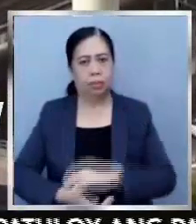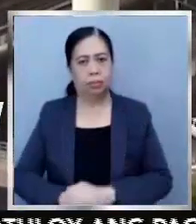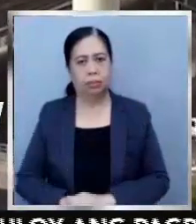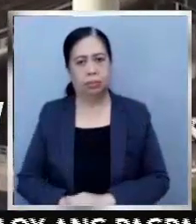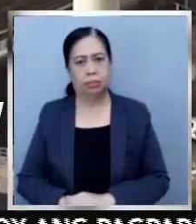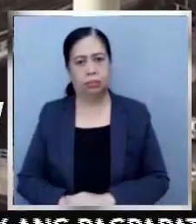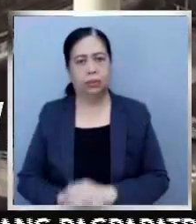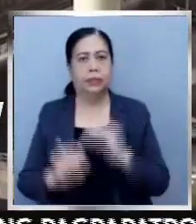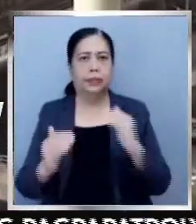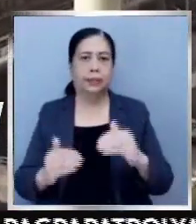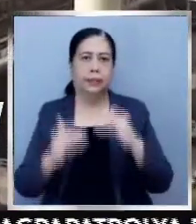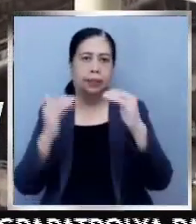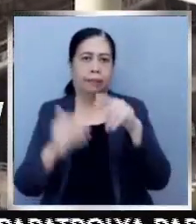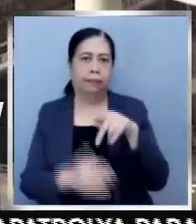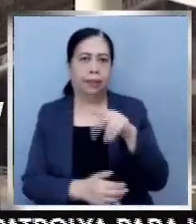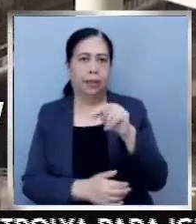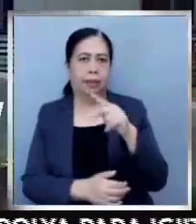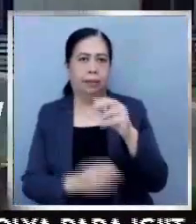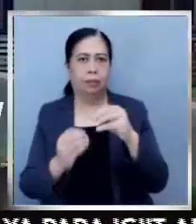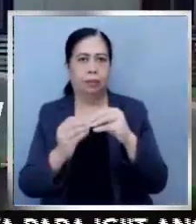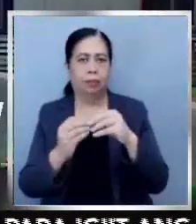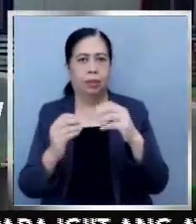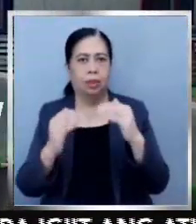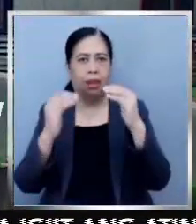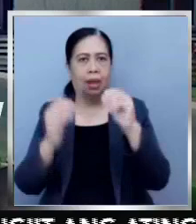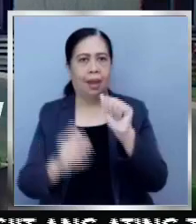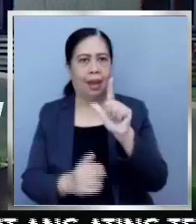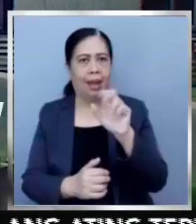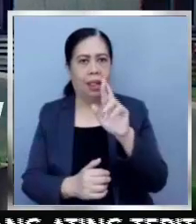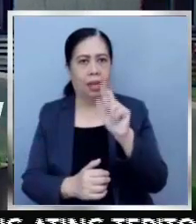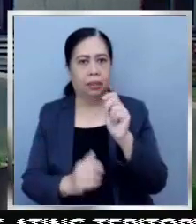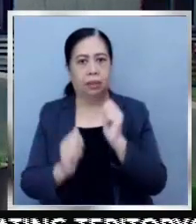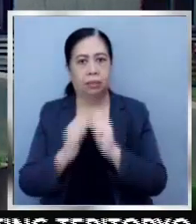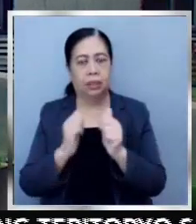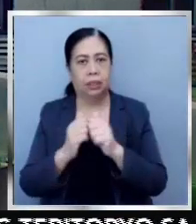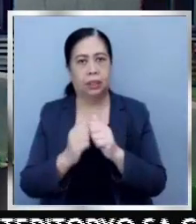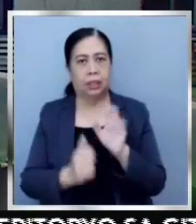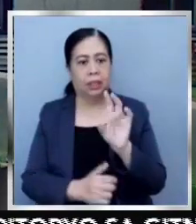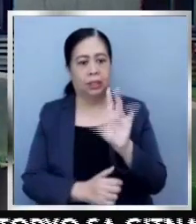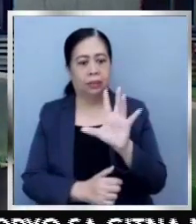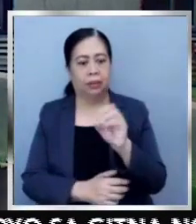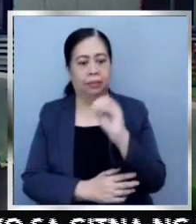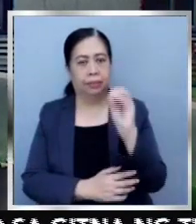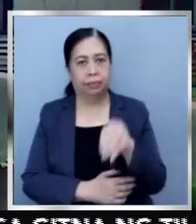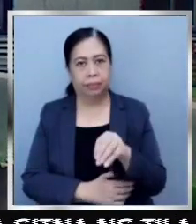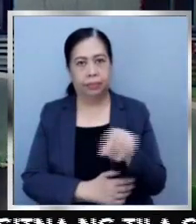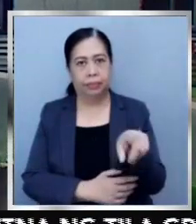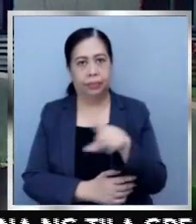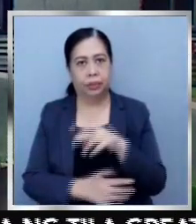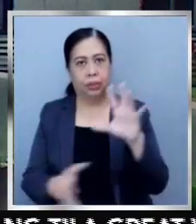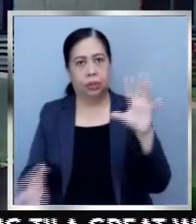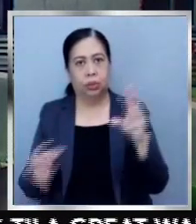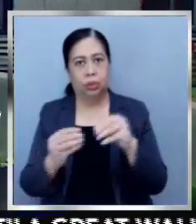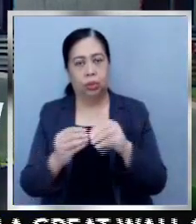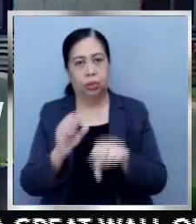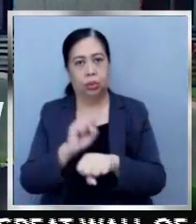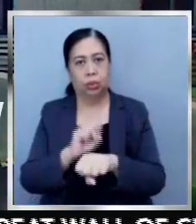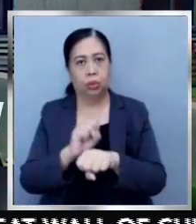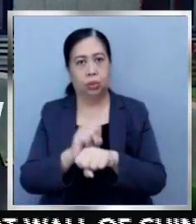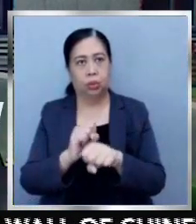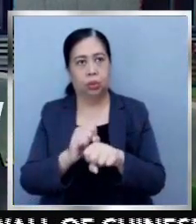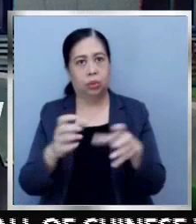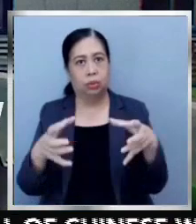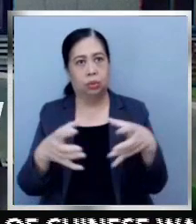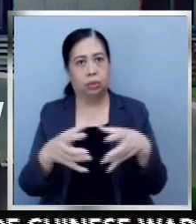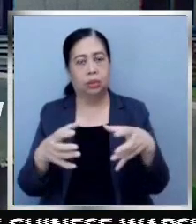itinaas ng PNP ang heightened alert sa buong Metro Manila. Ibig sabihin po, yung 75% ng total PNP strength po natin ay